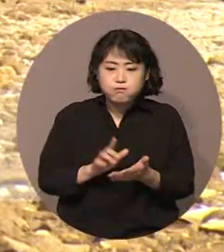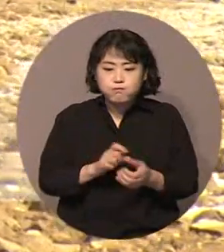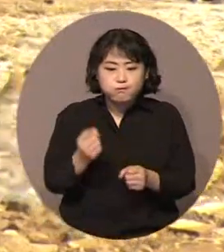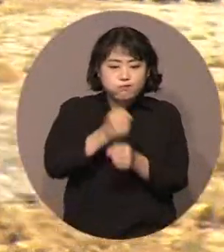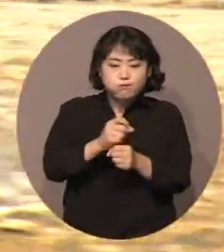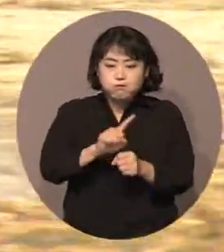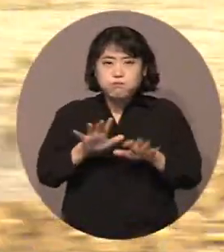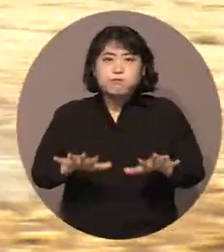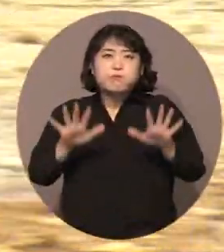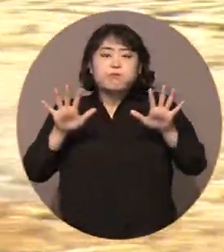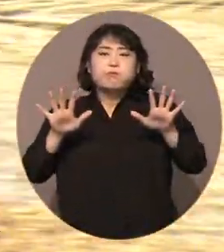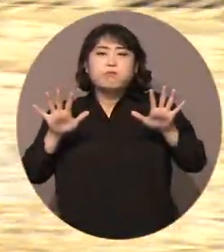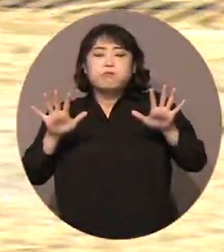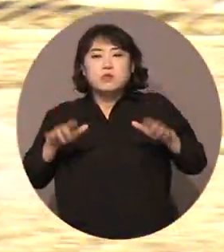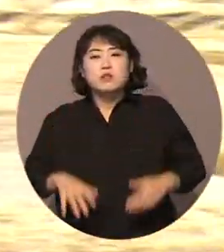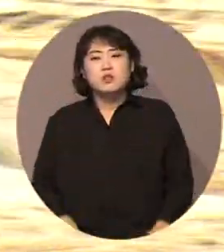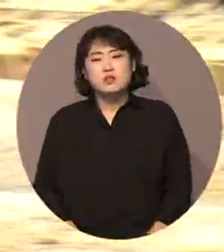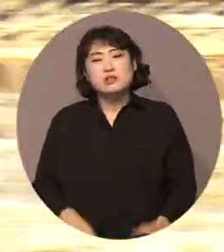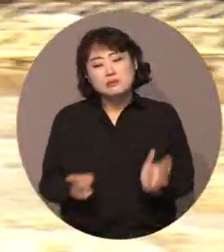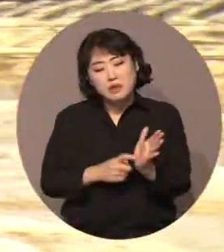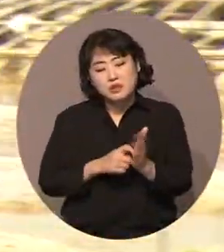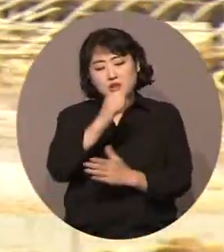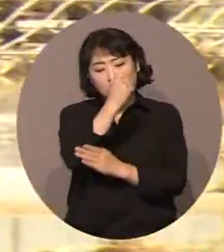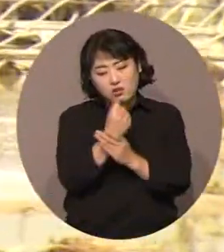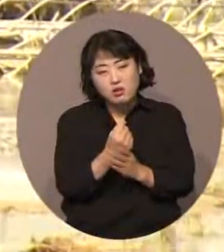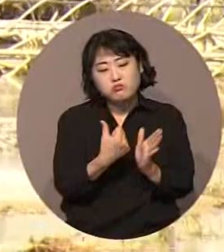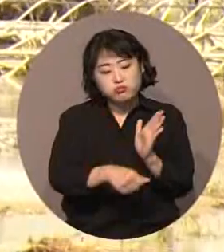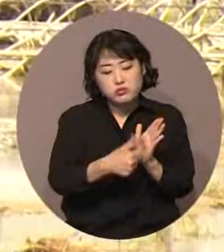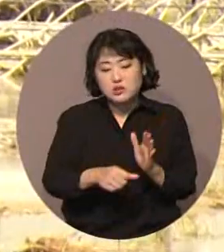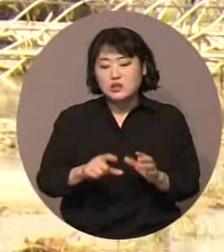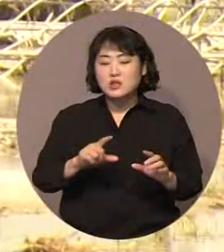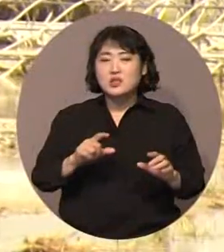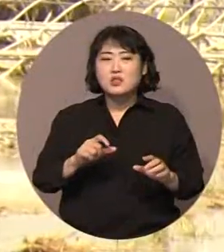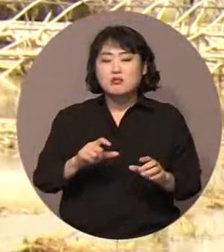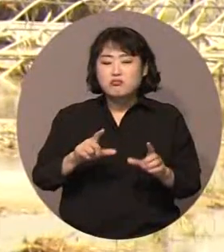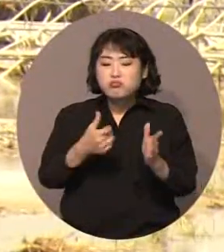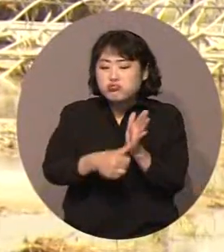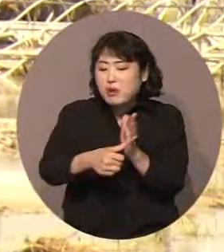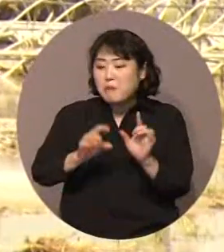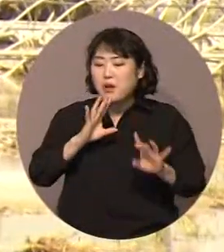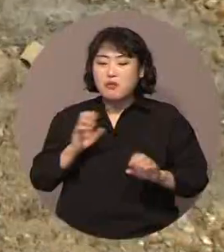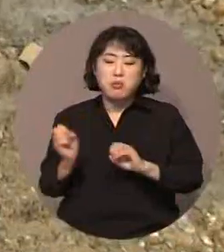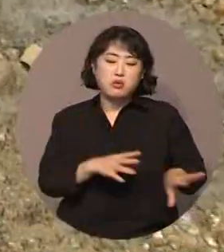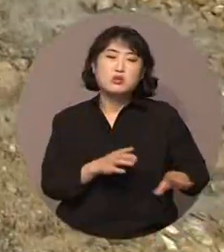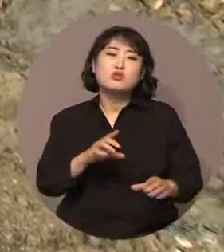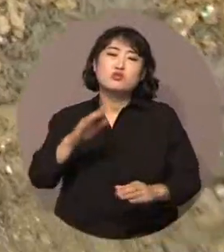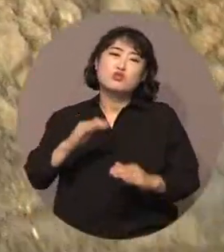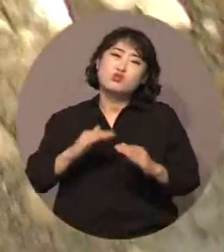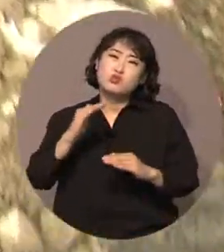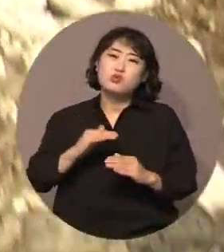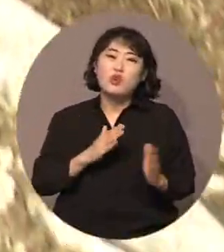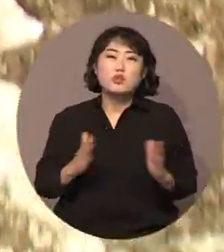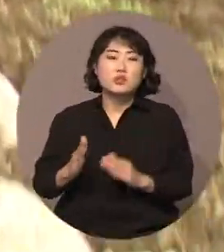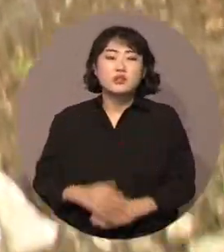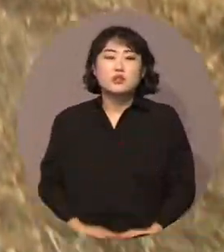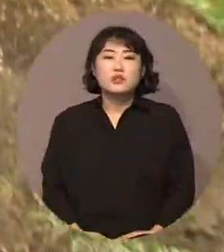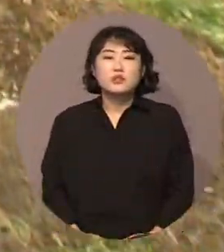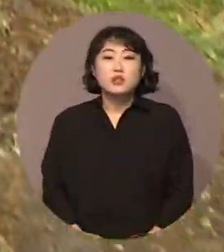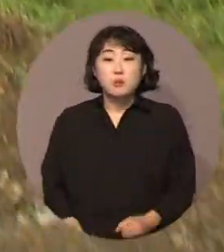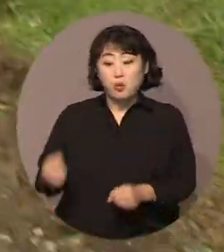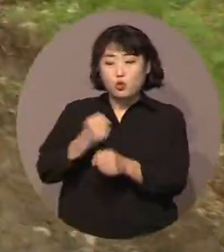막막합니다. 우선 급한 대로 썩어가는 작물과 집기류만 내다버리는 수준입니다. 지천제방